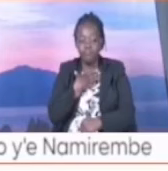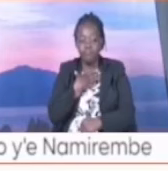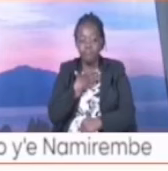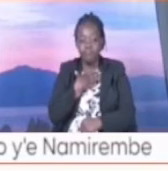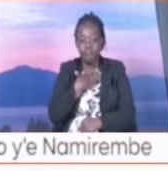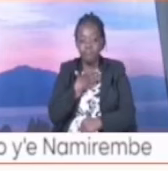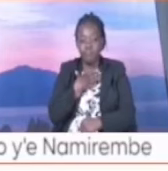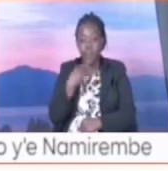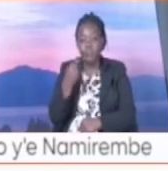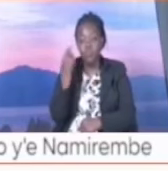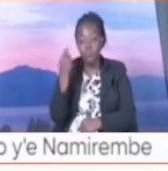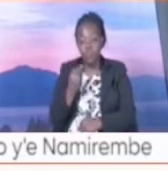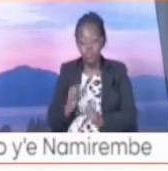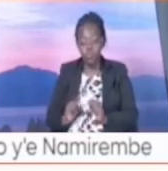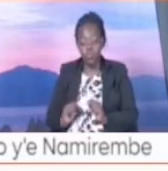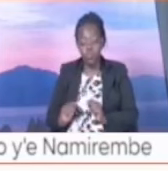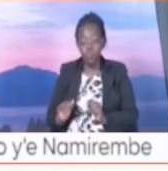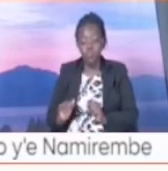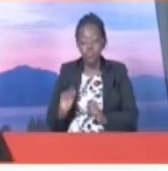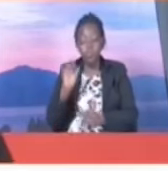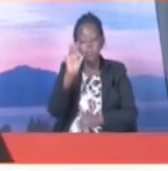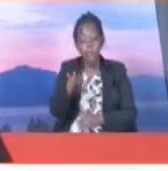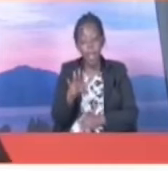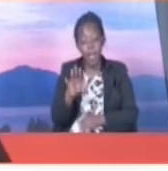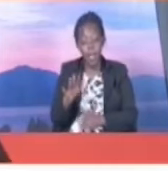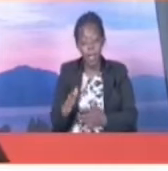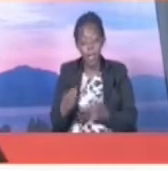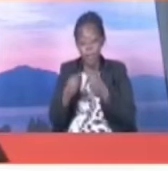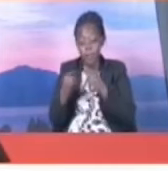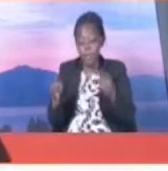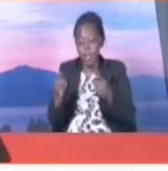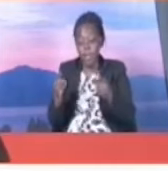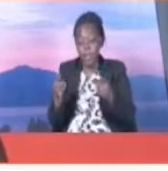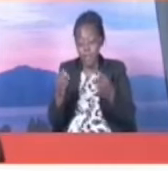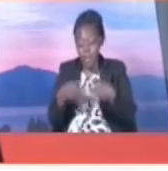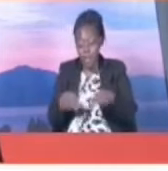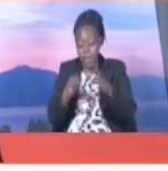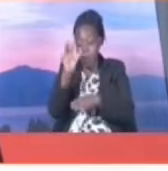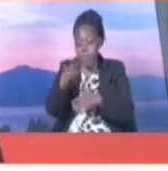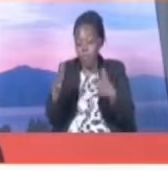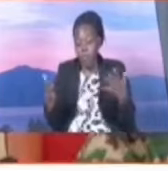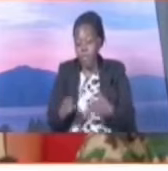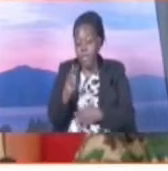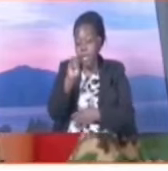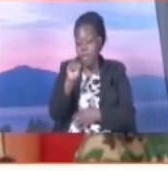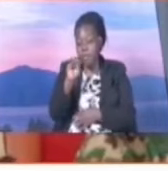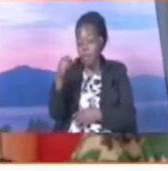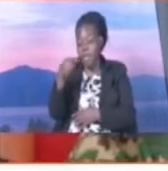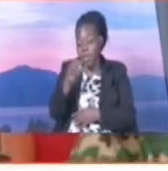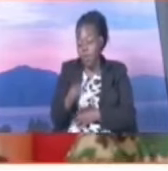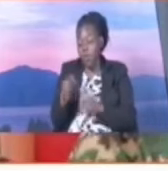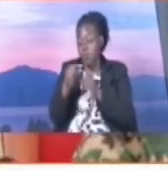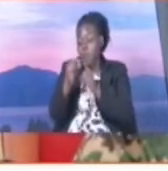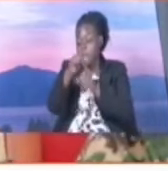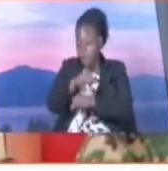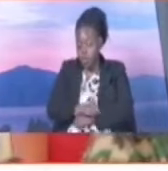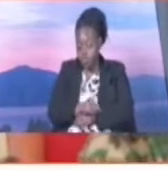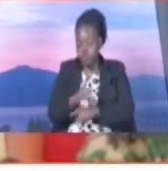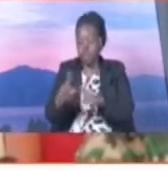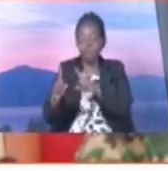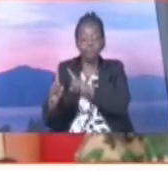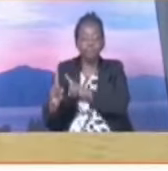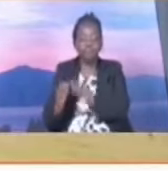be bajja okujja waggulu. Naye parking enkulu egenda kubeera mu Mmengo Primary School. Ab'ebyokwerinda nga